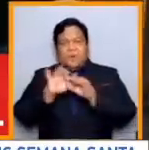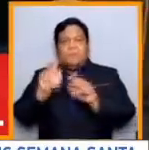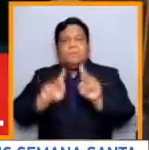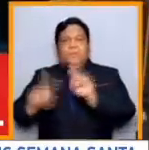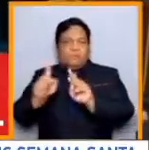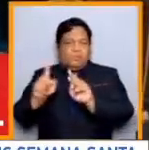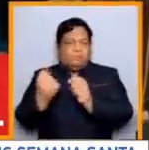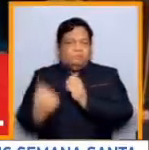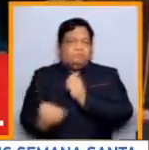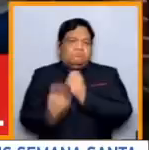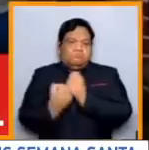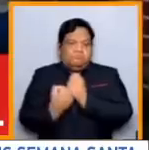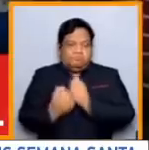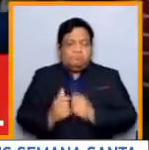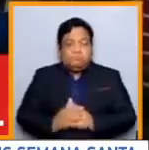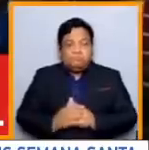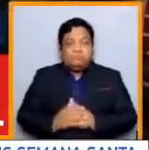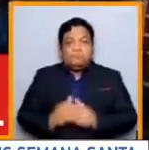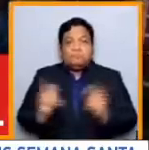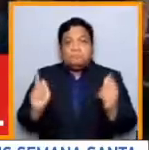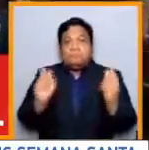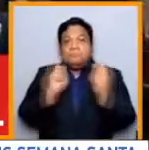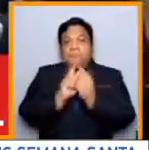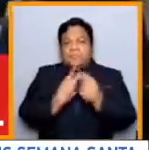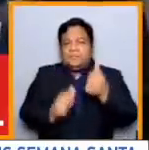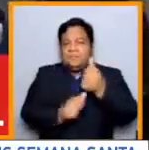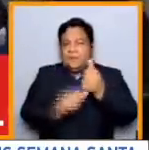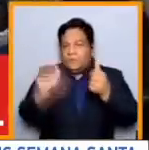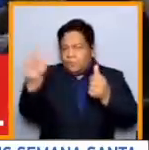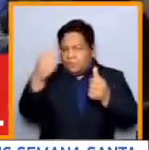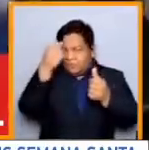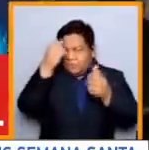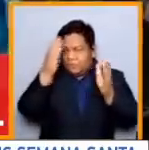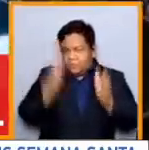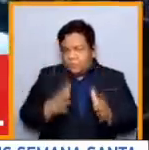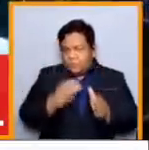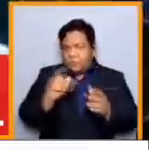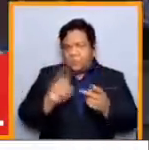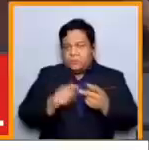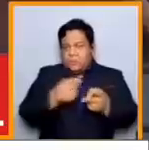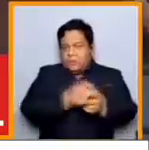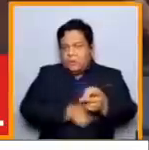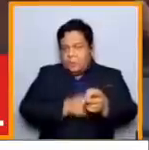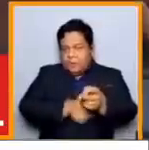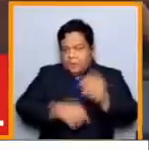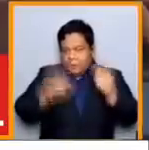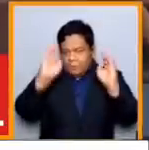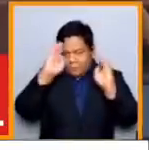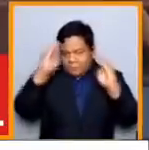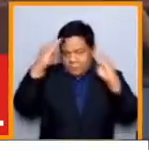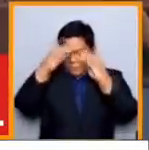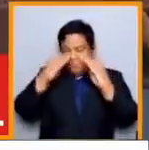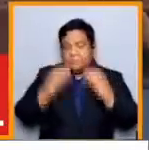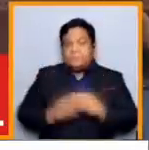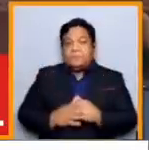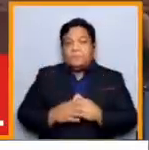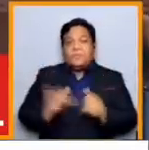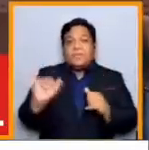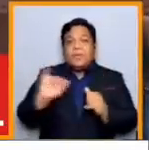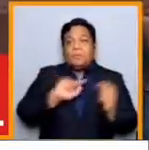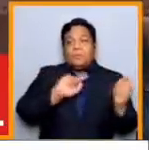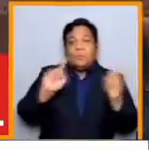din sila kina Vice Governor Relampagos at Tagbilaran Bishop Abet Uy. Dumalo rin sila sa political rally sa bayan ng